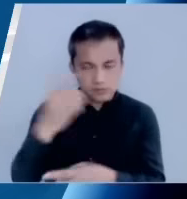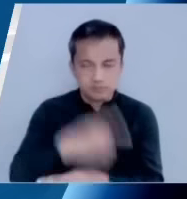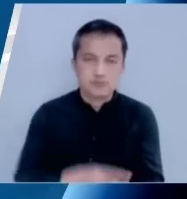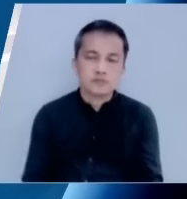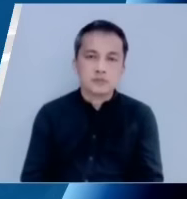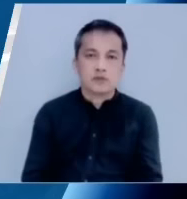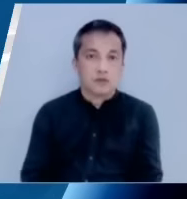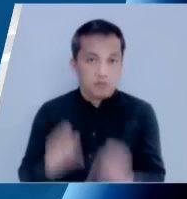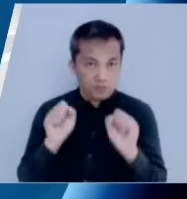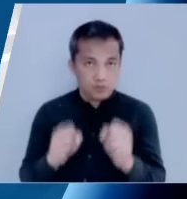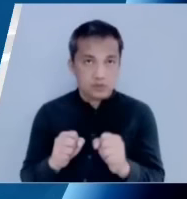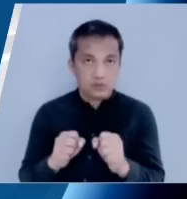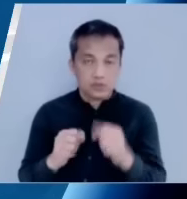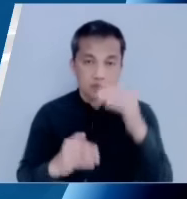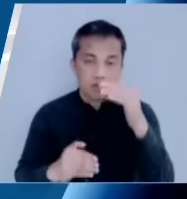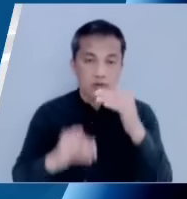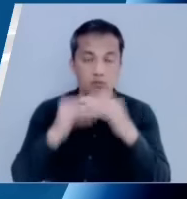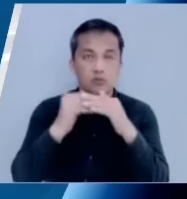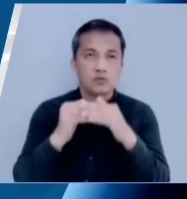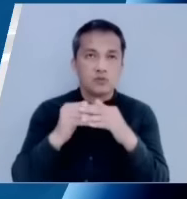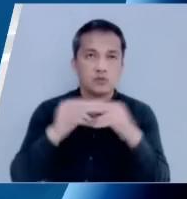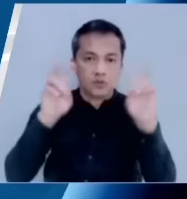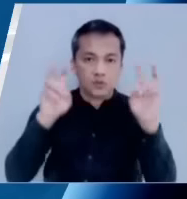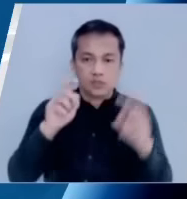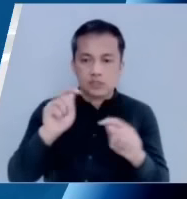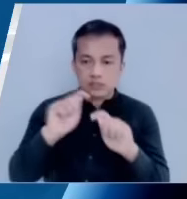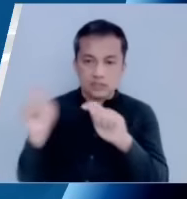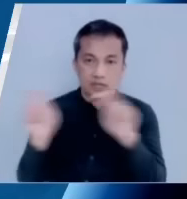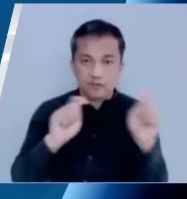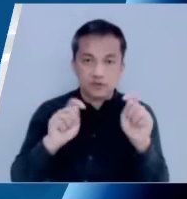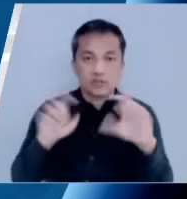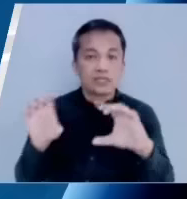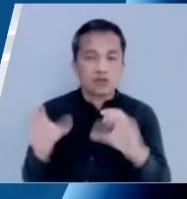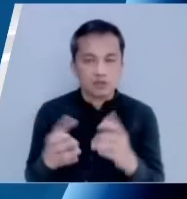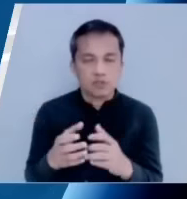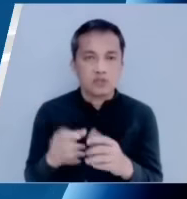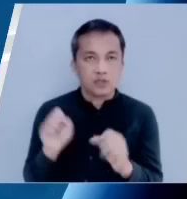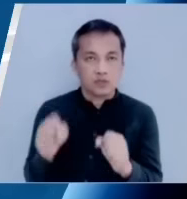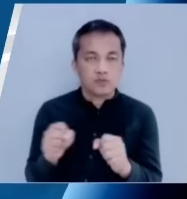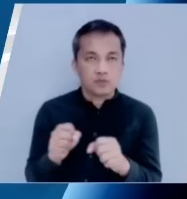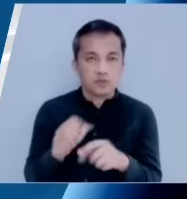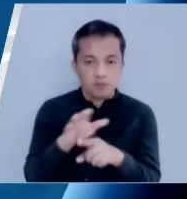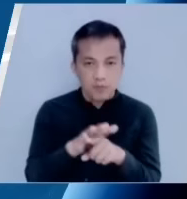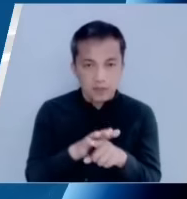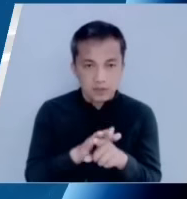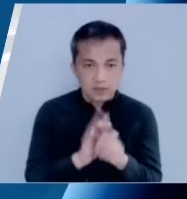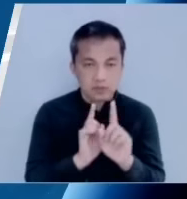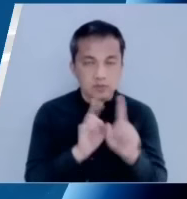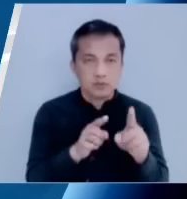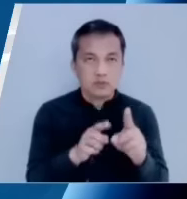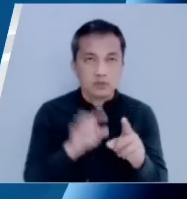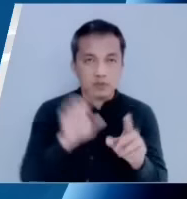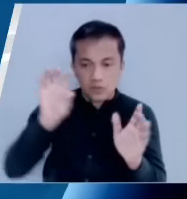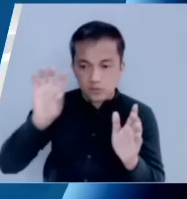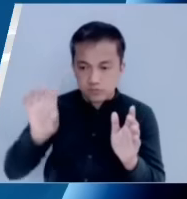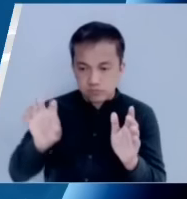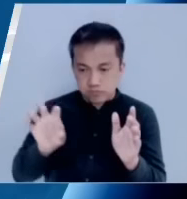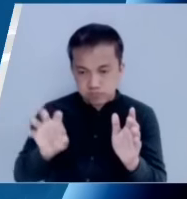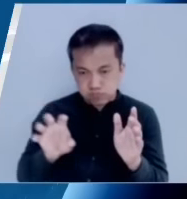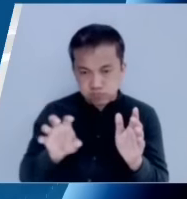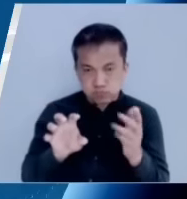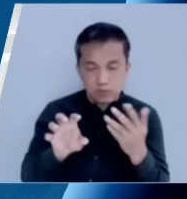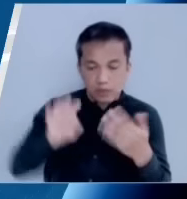pong maabot pa niyan yung typhoon category. Maaring bumagalin ang pagkilos ito lalo na po kung paliko na yan dahil bubuelo po